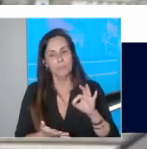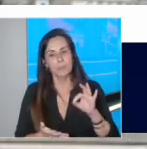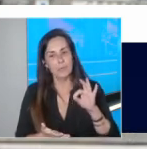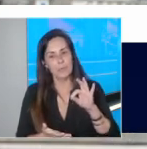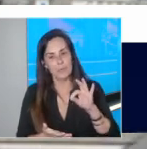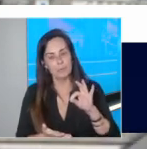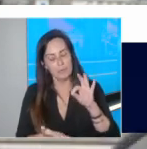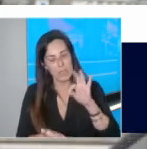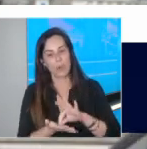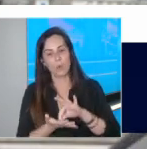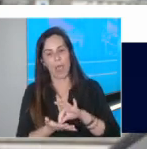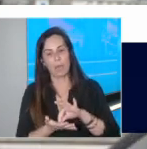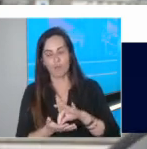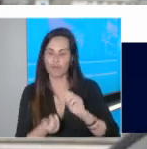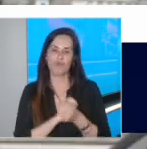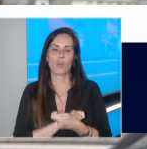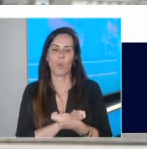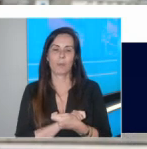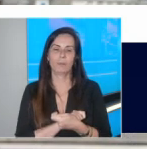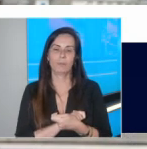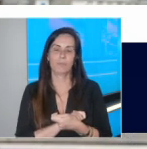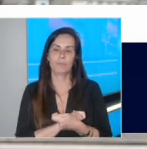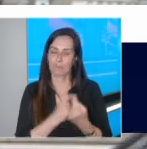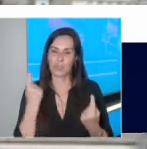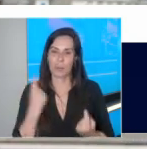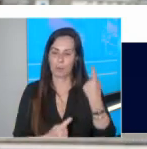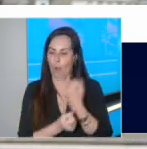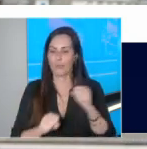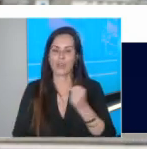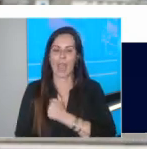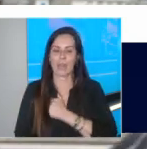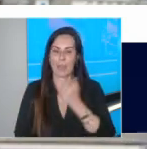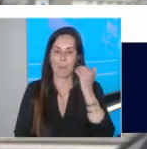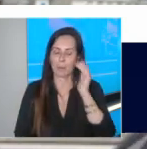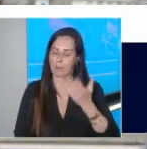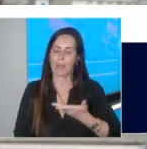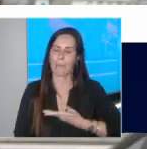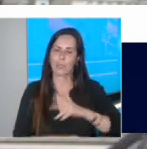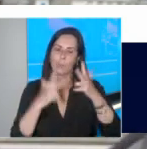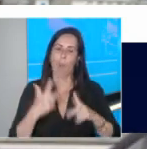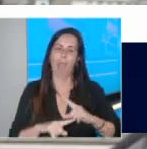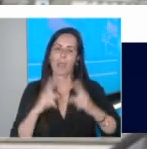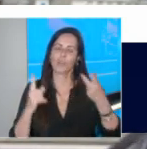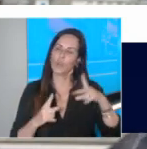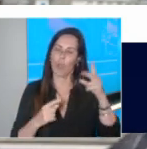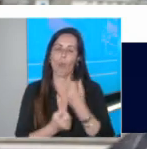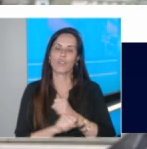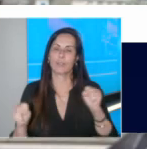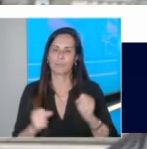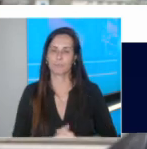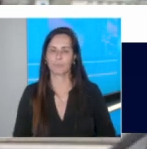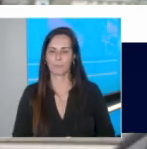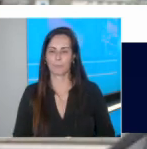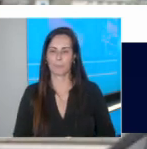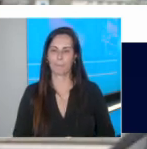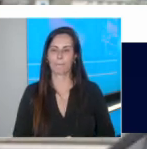באיזשהו רגע של מהפכה אפילו, שפתאום חופש הדת באמריקה יקבל ביטוי אחר, הרבה יותר מטירני,